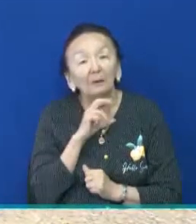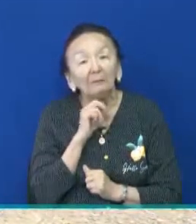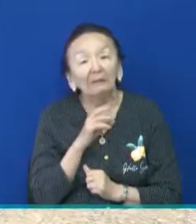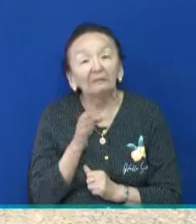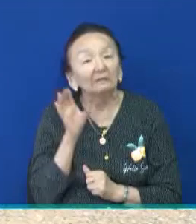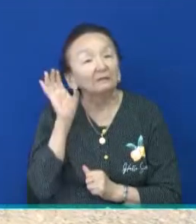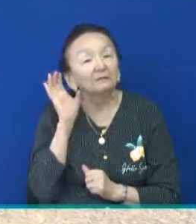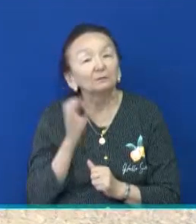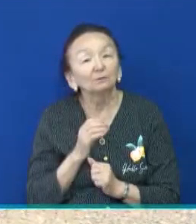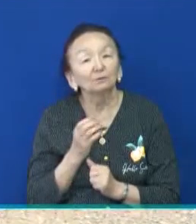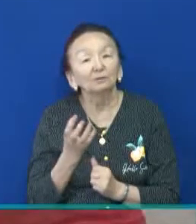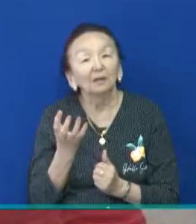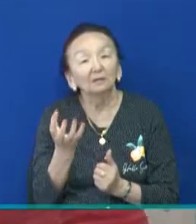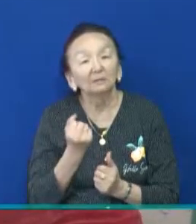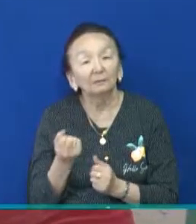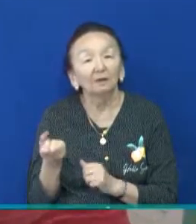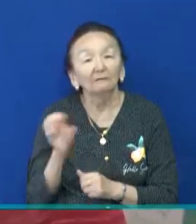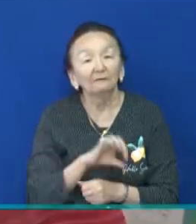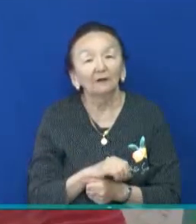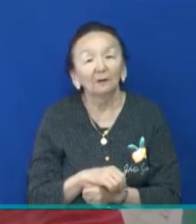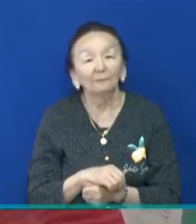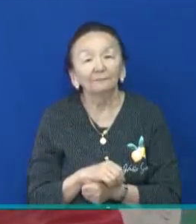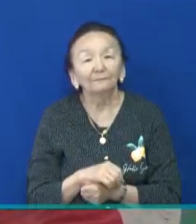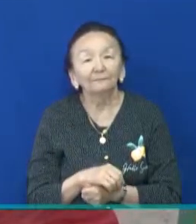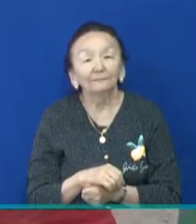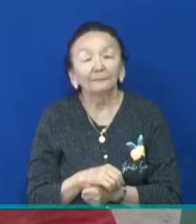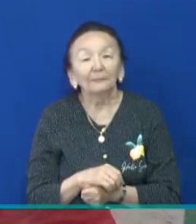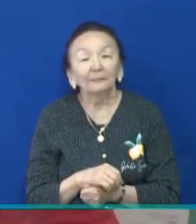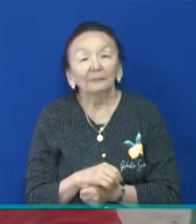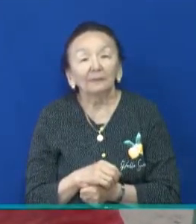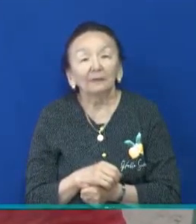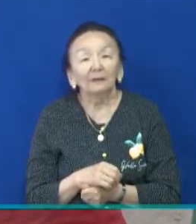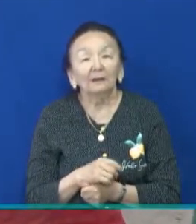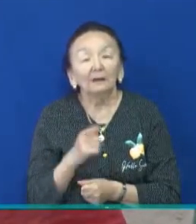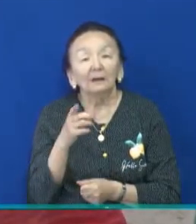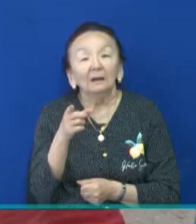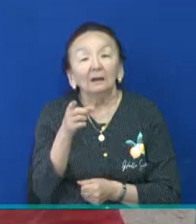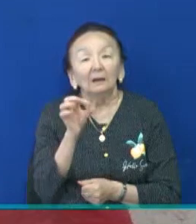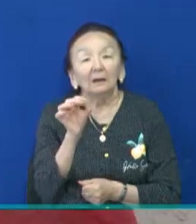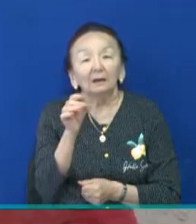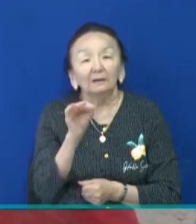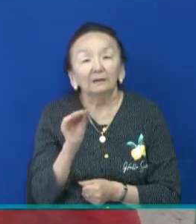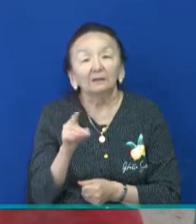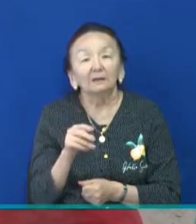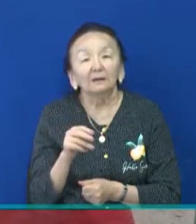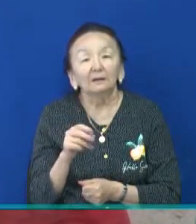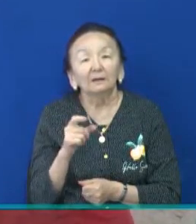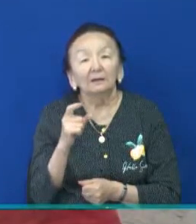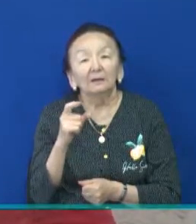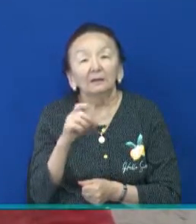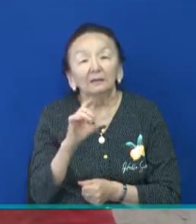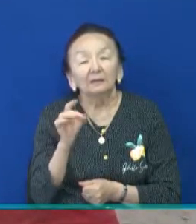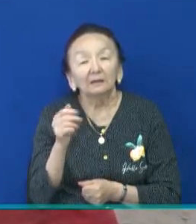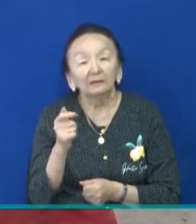олардан көрсем, алып төгіп тастаймын. Балалар энергетический горилла деген заттарды ішпей қойыңдар. Мен өзім жақында ішіп